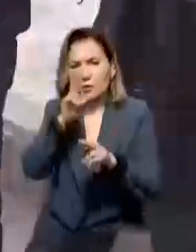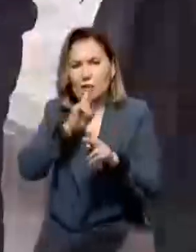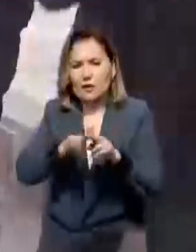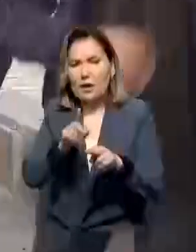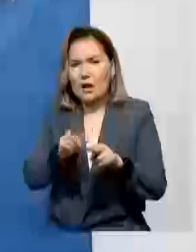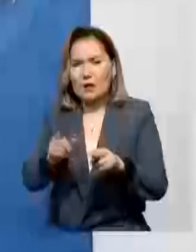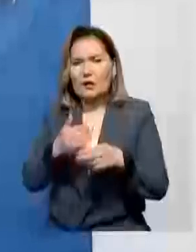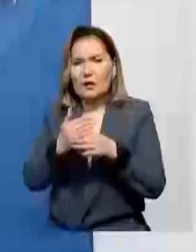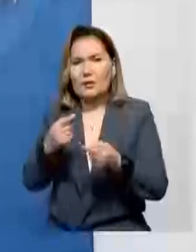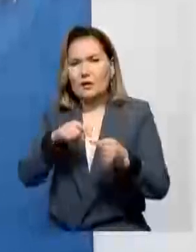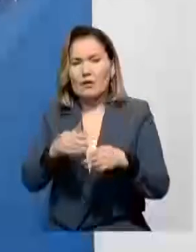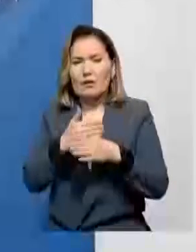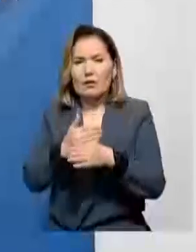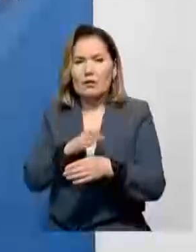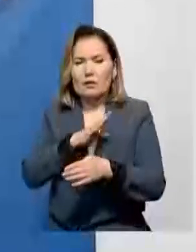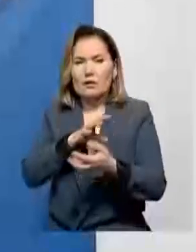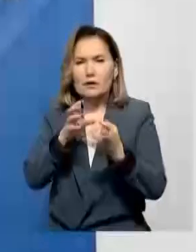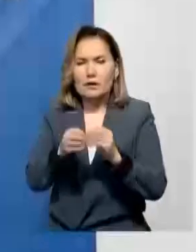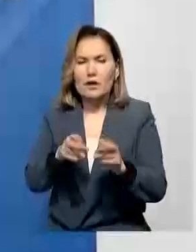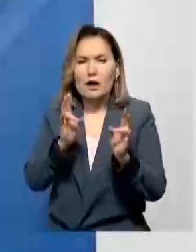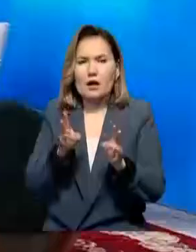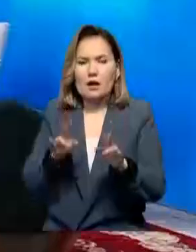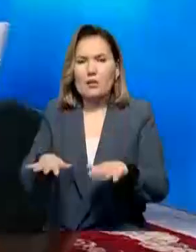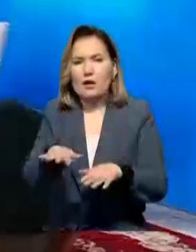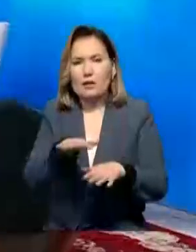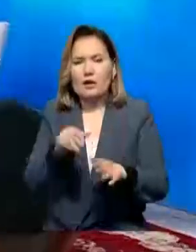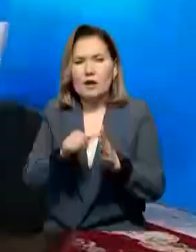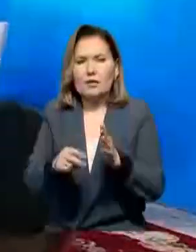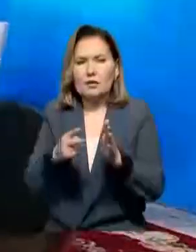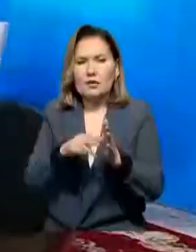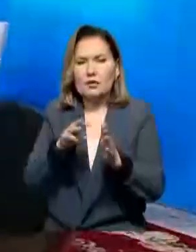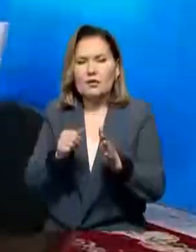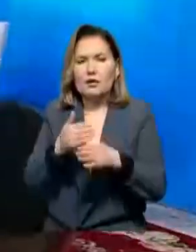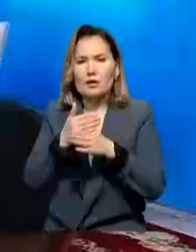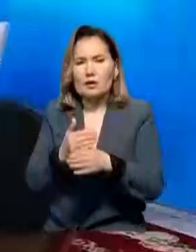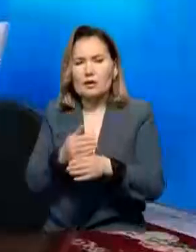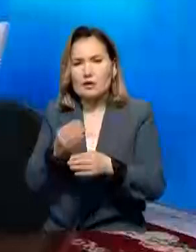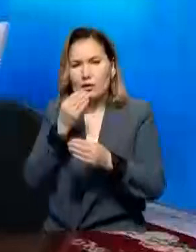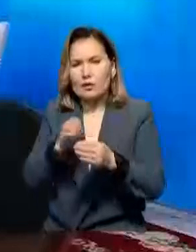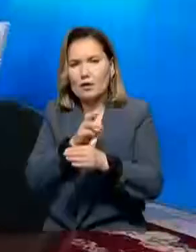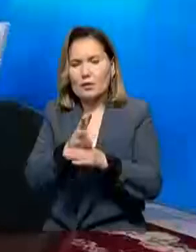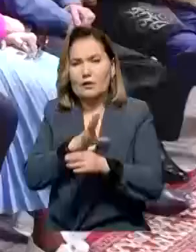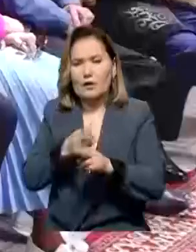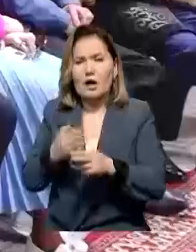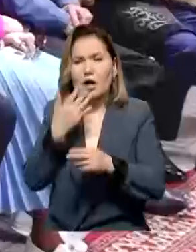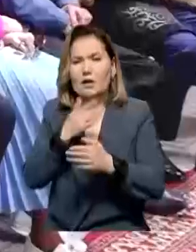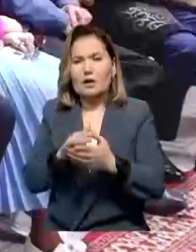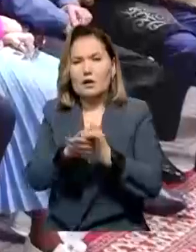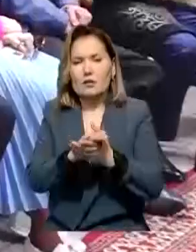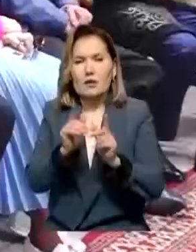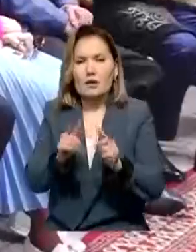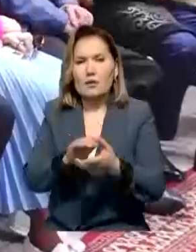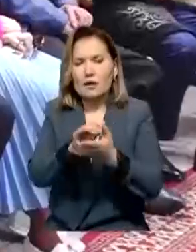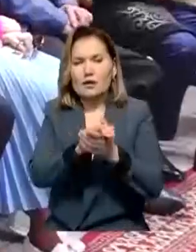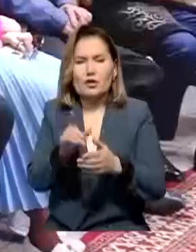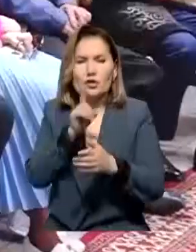өзге этнос өкілдері бірлігін көрсетті. Олар апат болған аймақтарға 67 тонна гуманитарлық көмек жіберді. Ал форумда ұлтаралық мәселелердің алдын алу,